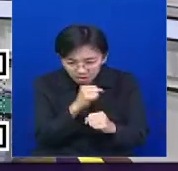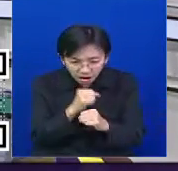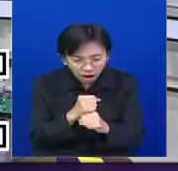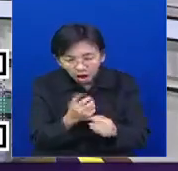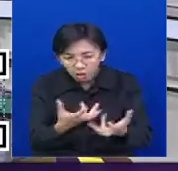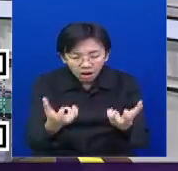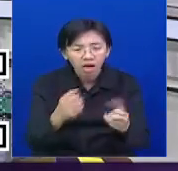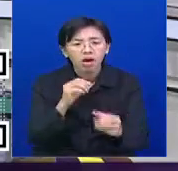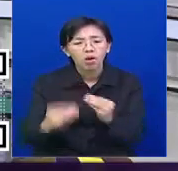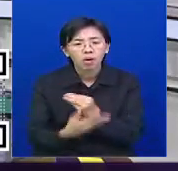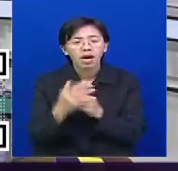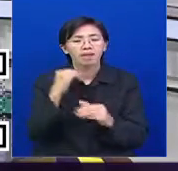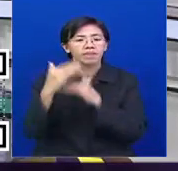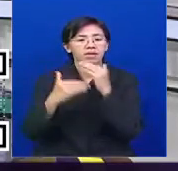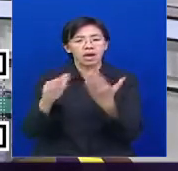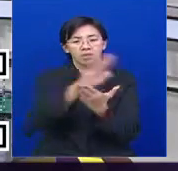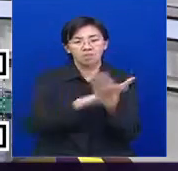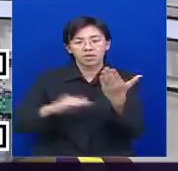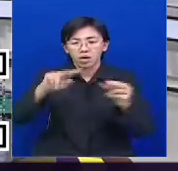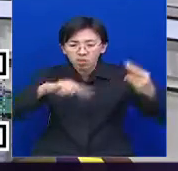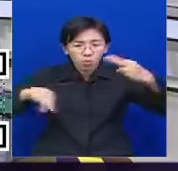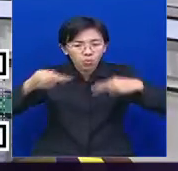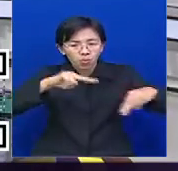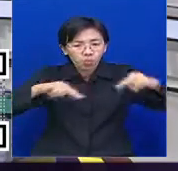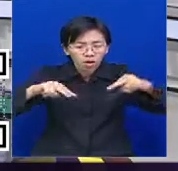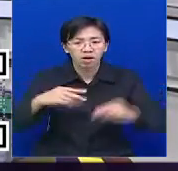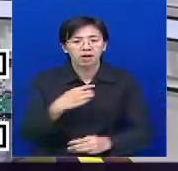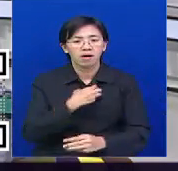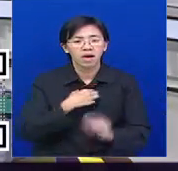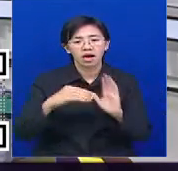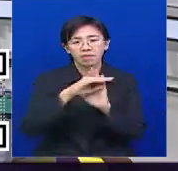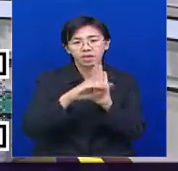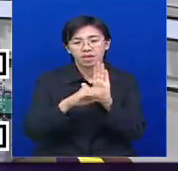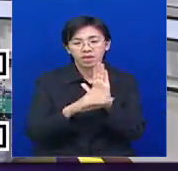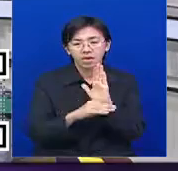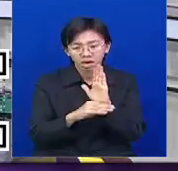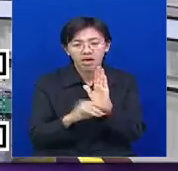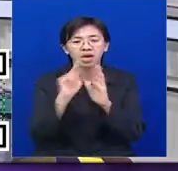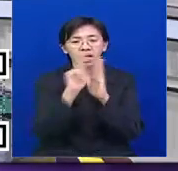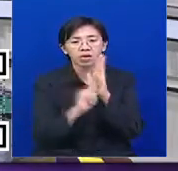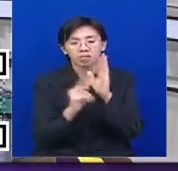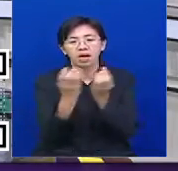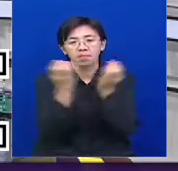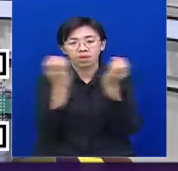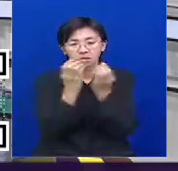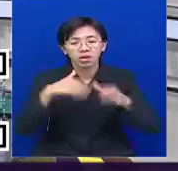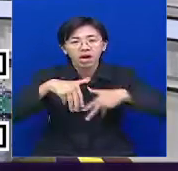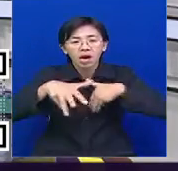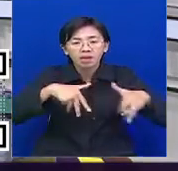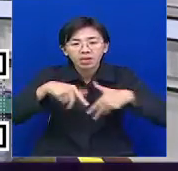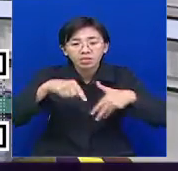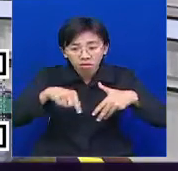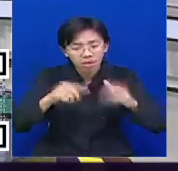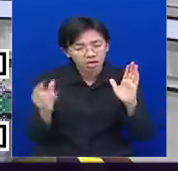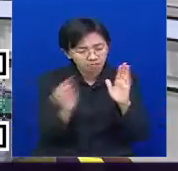การสูญเสียโอกาสในการพัฒนาประเทศด้วยเพราะฉะนั้นจึงต้องมีการกำหนดไว้ในกฎหมายสูงสุดของประเทศนะคะเพื่อให้ประเทศนั้นขับเคลื่อนได้อย่างต่อเ